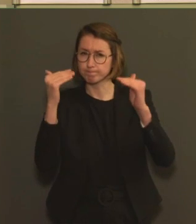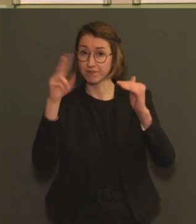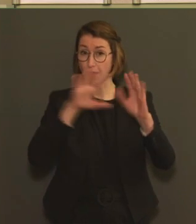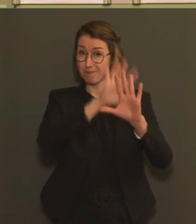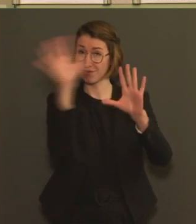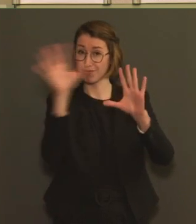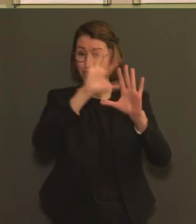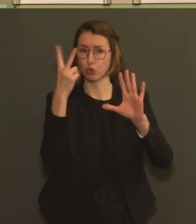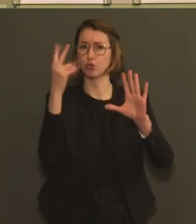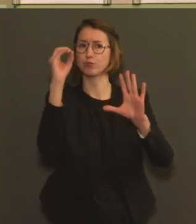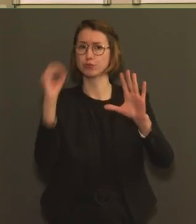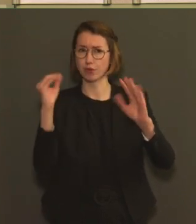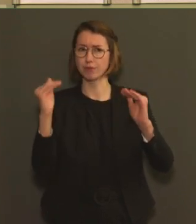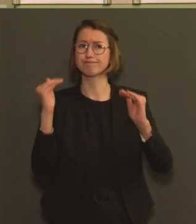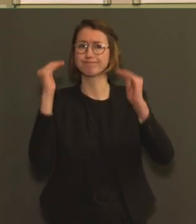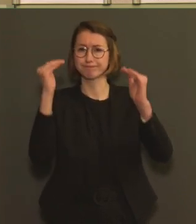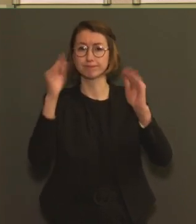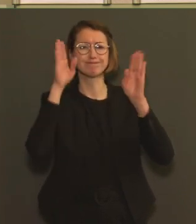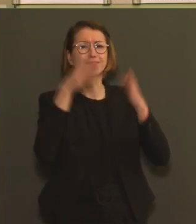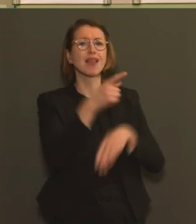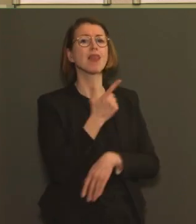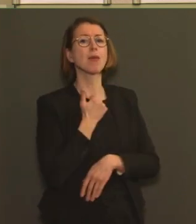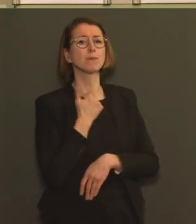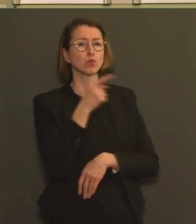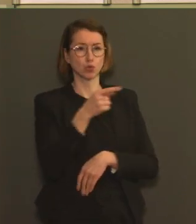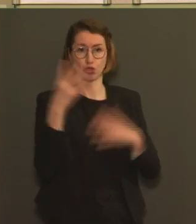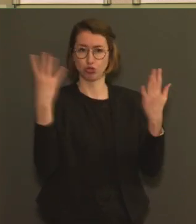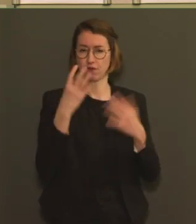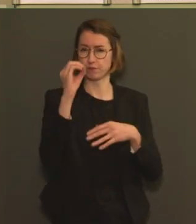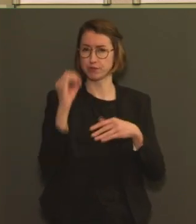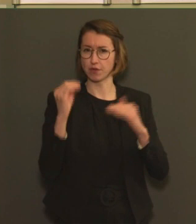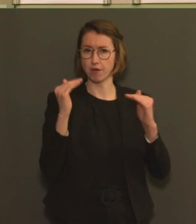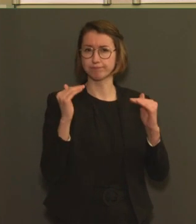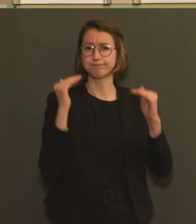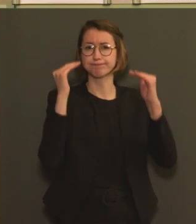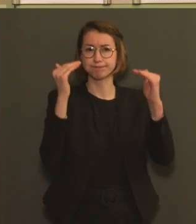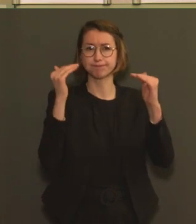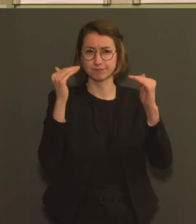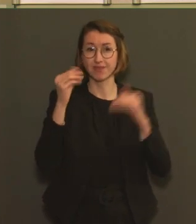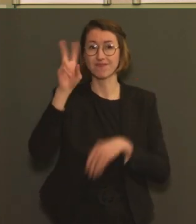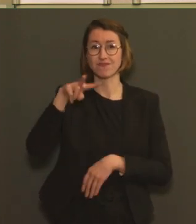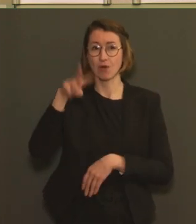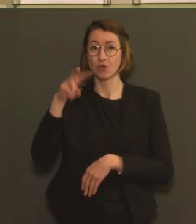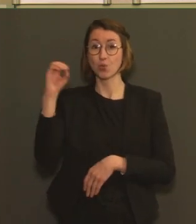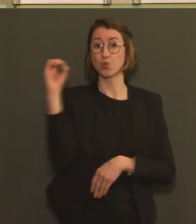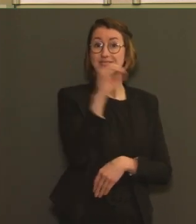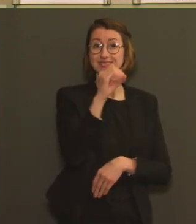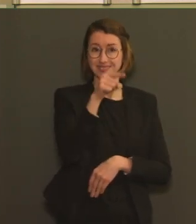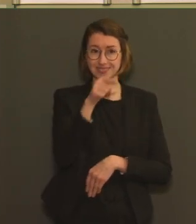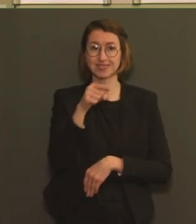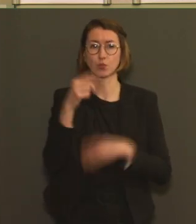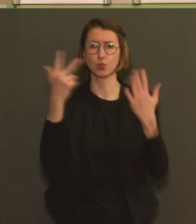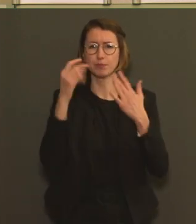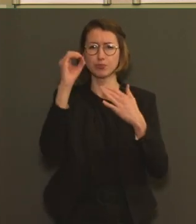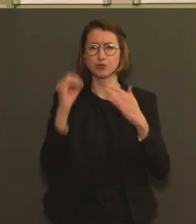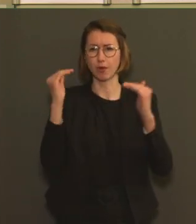la province du Limbourg une augmentation de 9%, pour la Flandre occidentale de 8% et de 3% pour